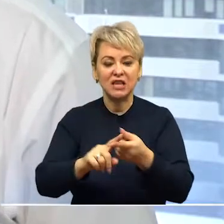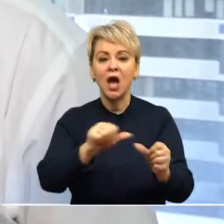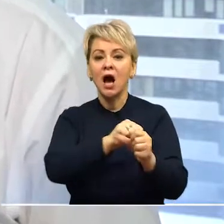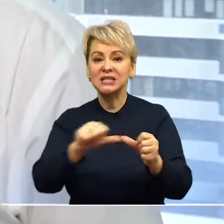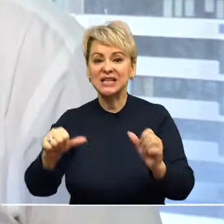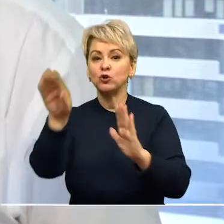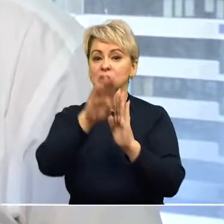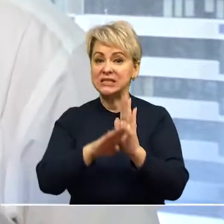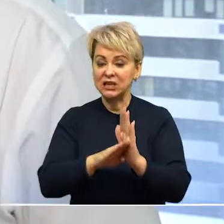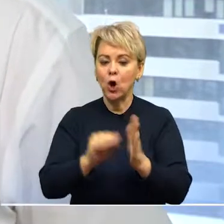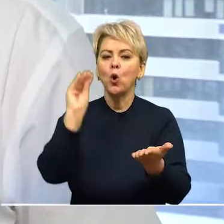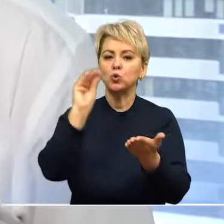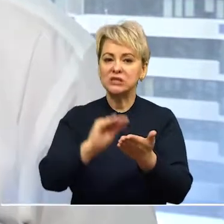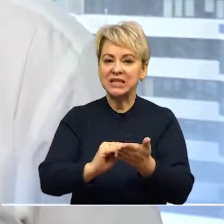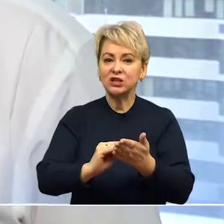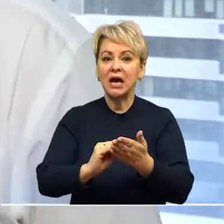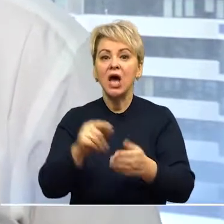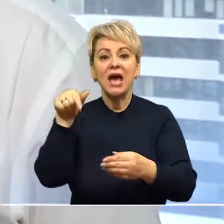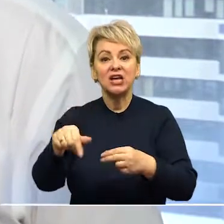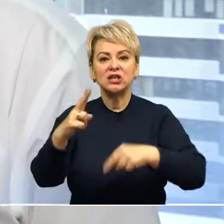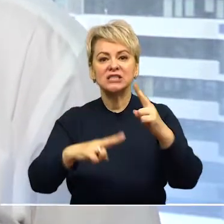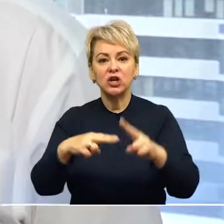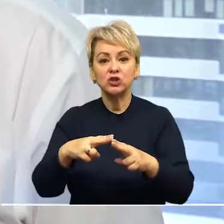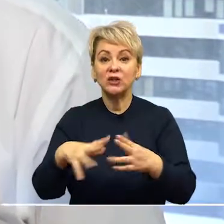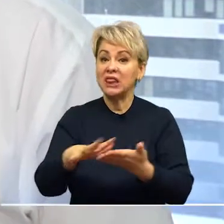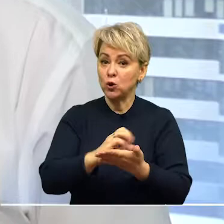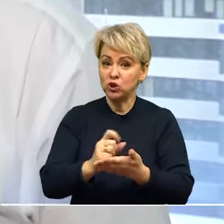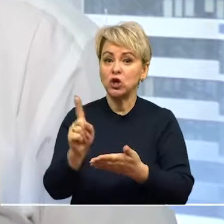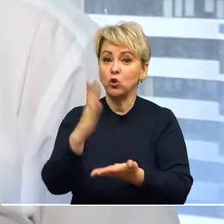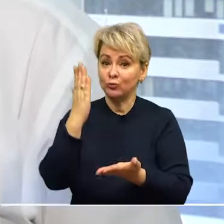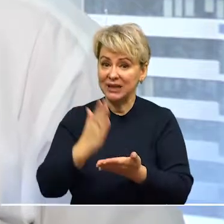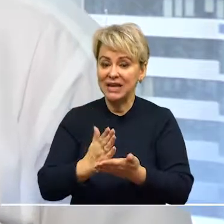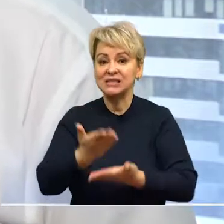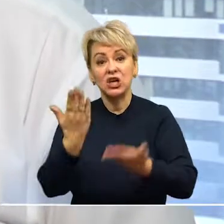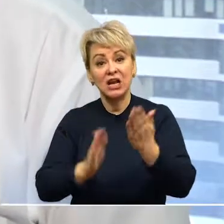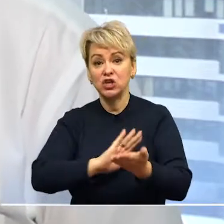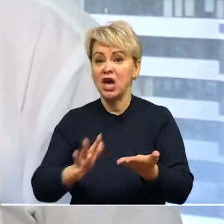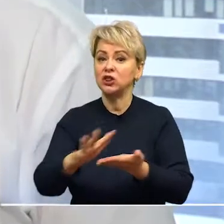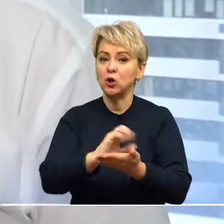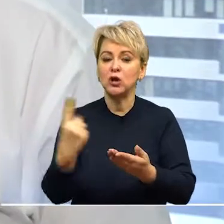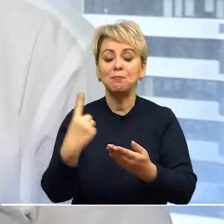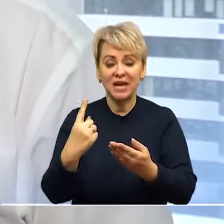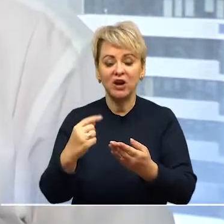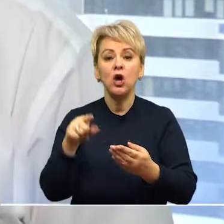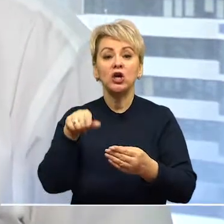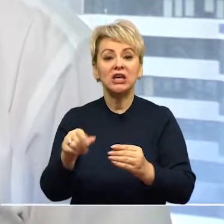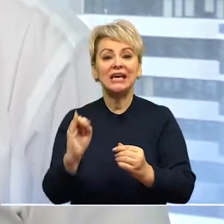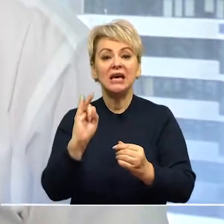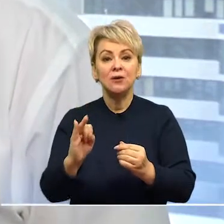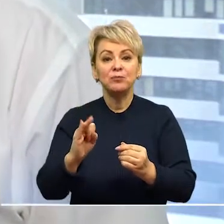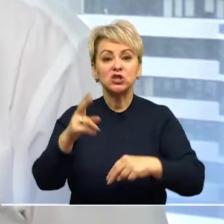основная задача суда – установить, возведено ли такое строение в нарушение норм или нормы не нарушены, это первое. И второе, собственно